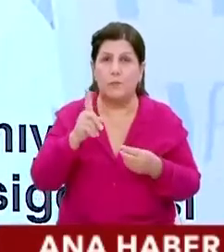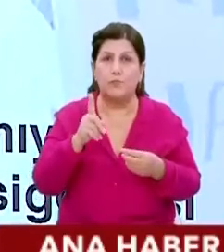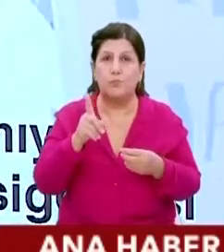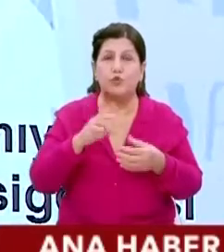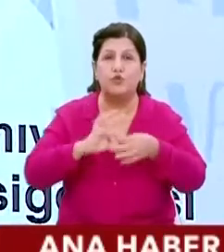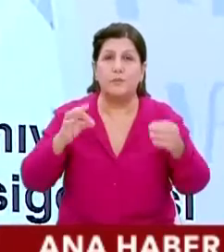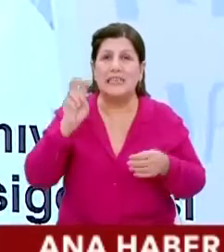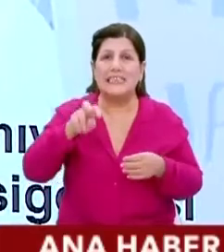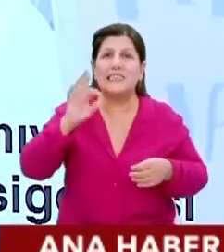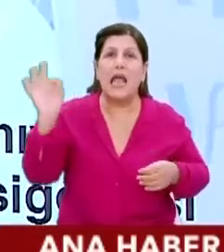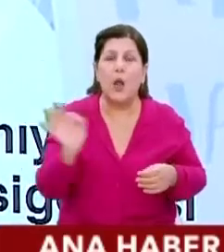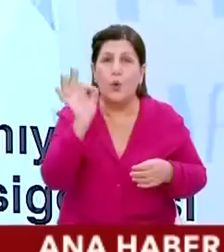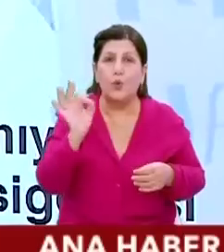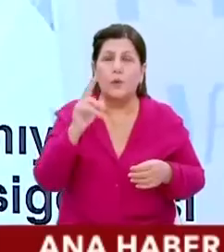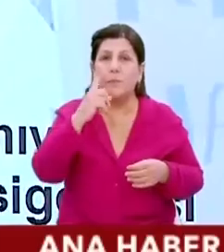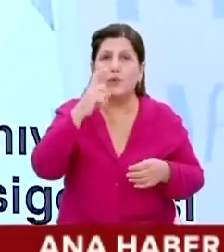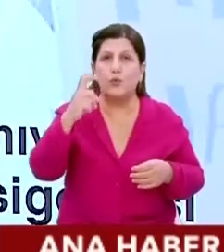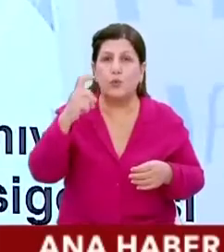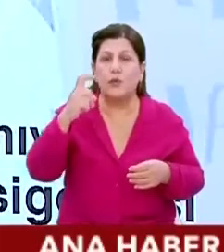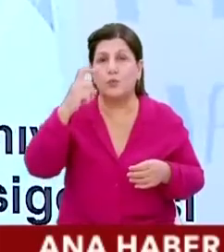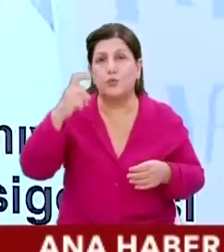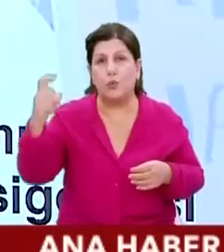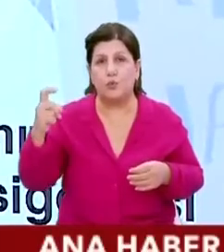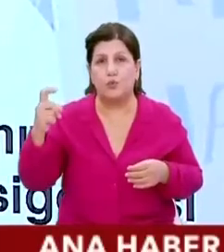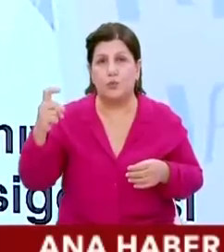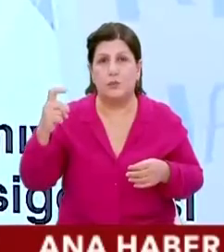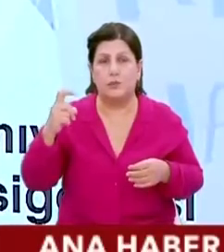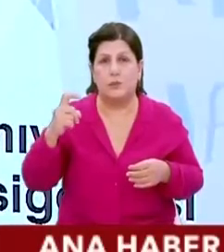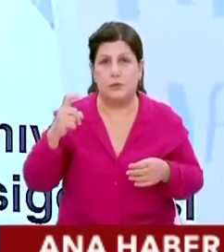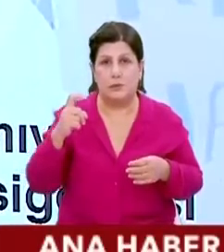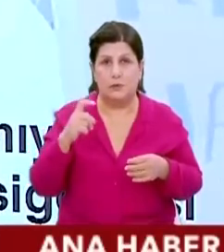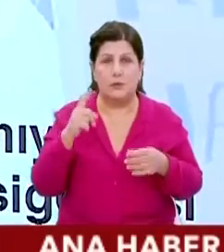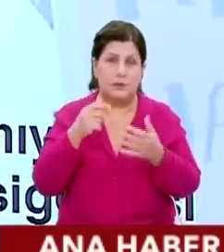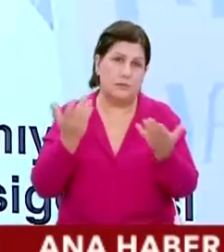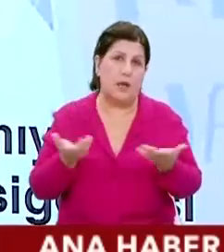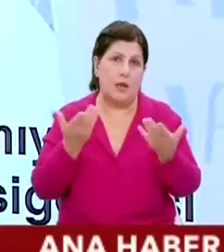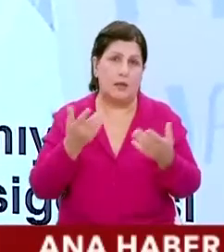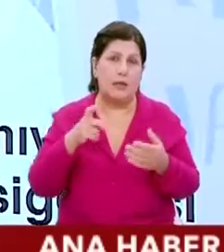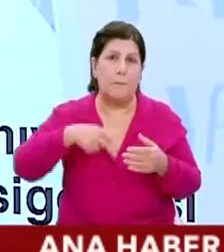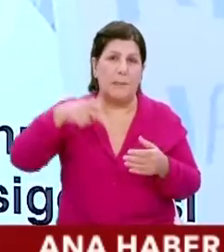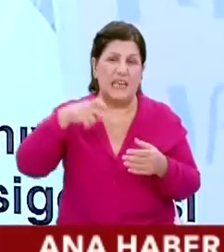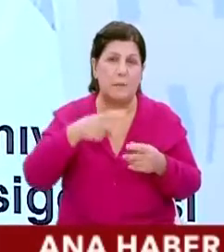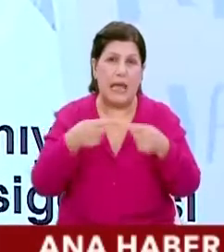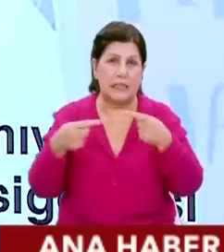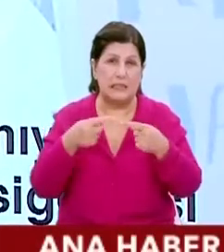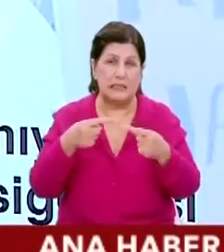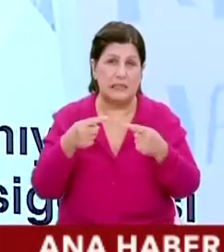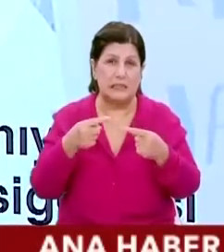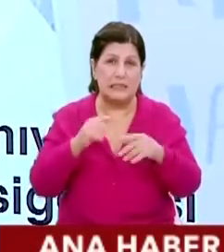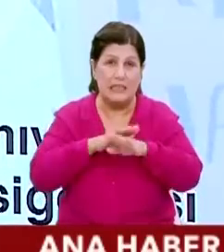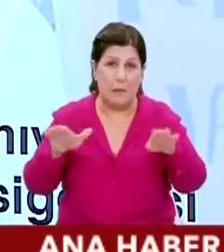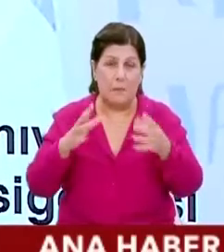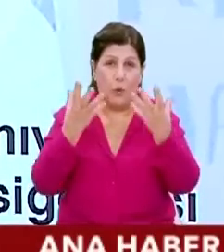cümle 8 Eylül 1999 yani prim eksikliklerinizi tamamlamak